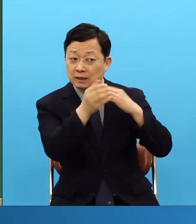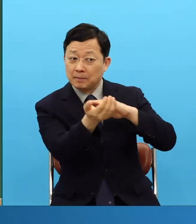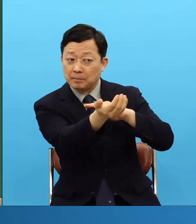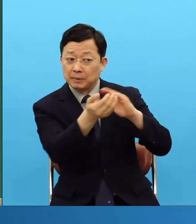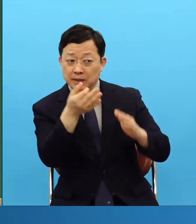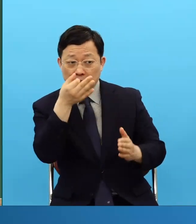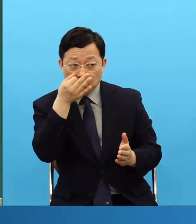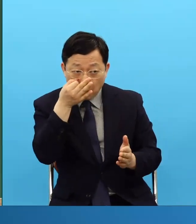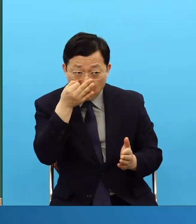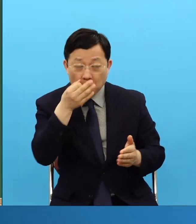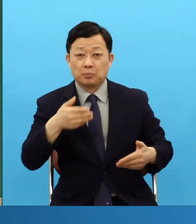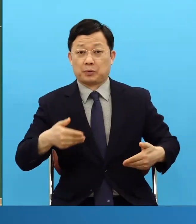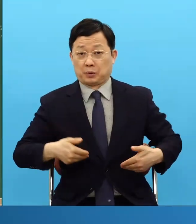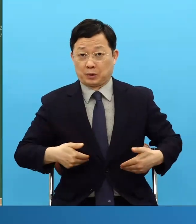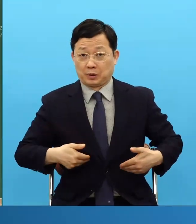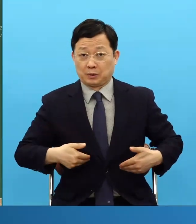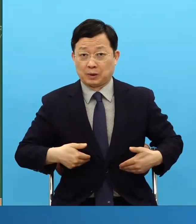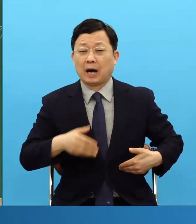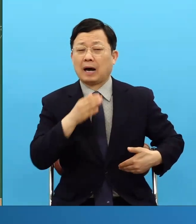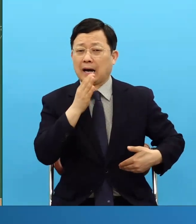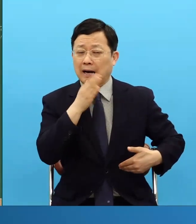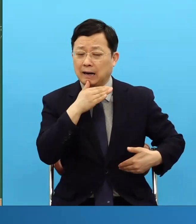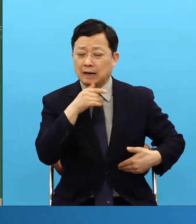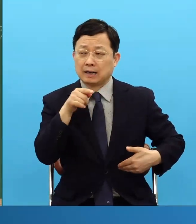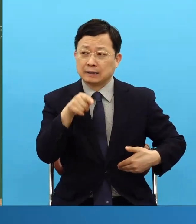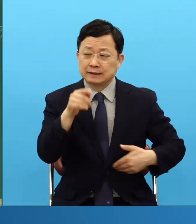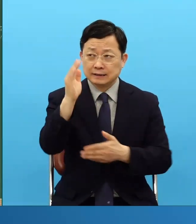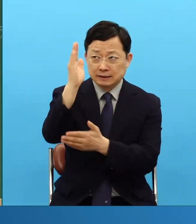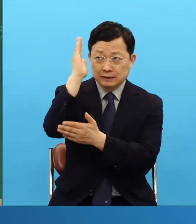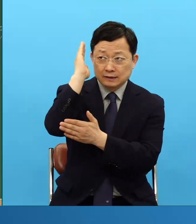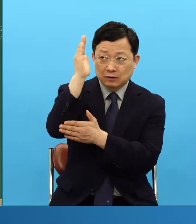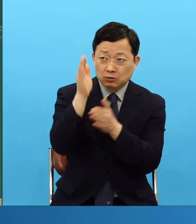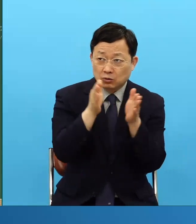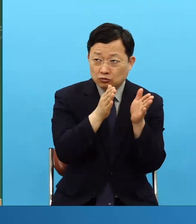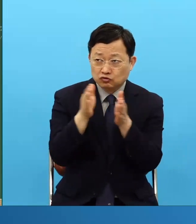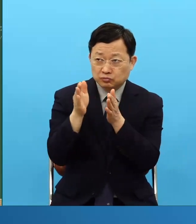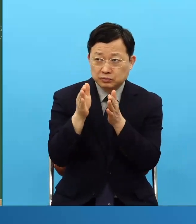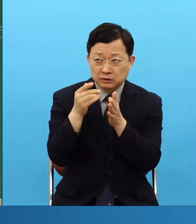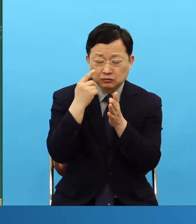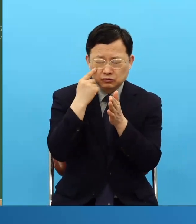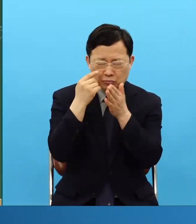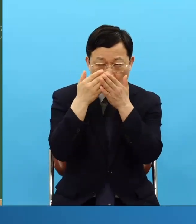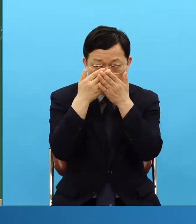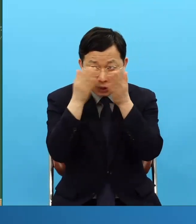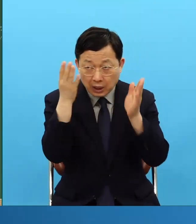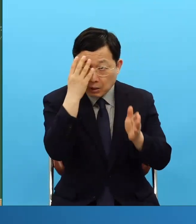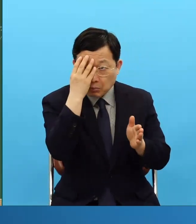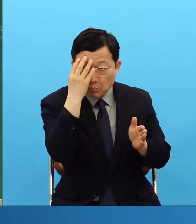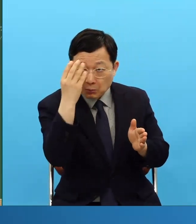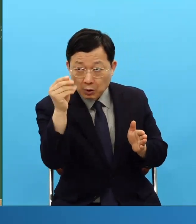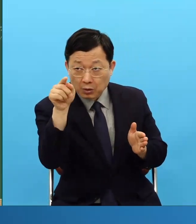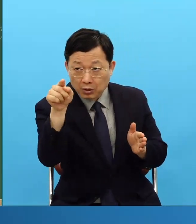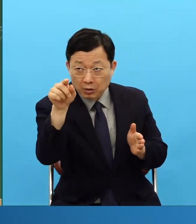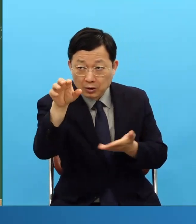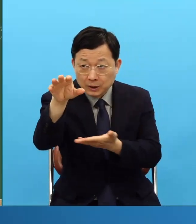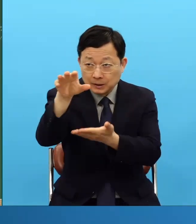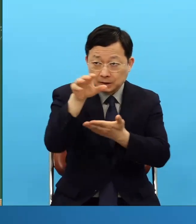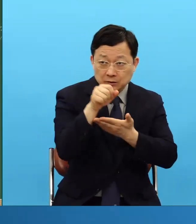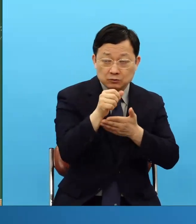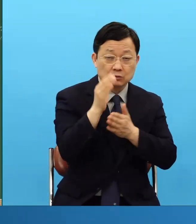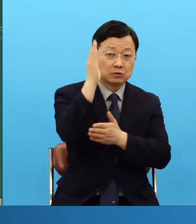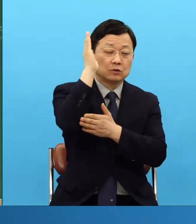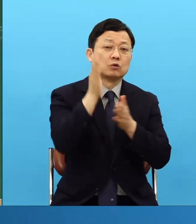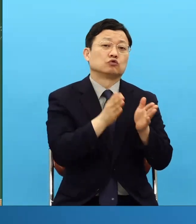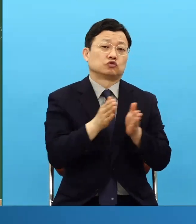answer. 그럼 내가 이 설교를 하면 되겠구나 하는 답이 보여야 돼요. Then you must be able to gain the answer. Oh, this is the sermon I need to give. 안